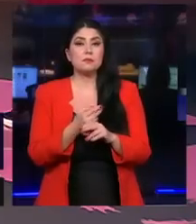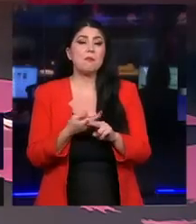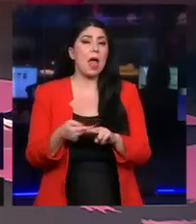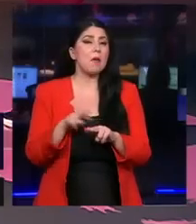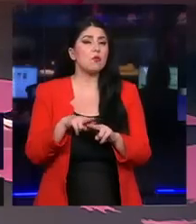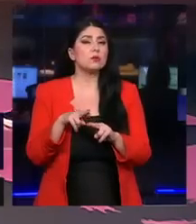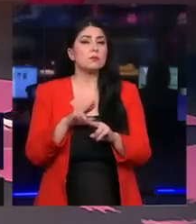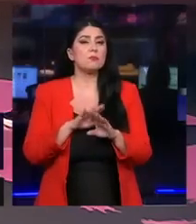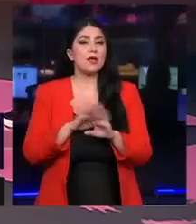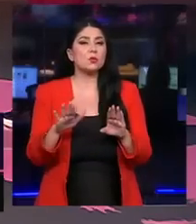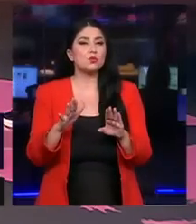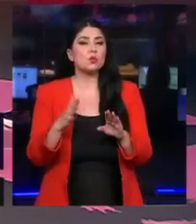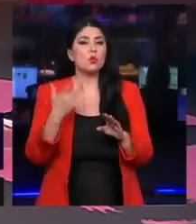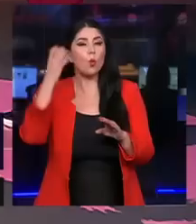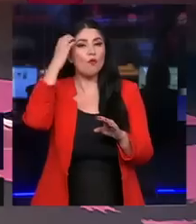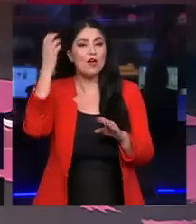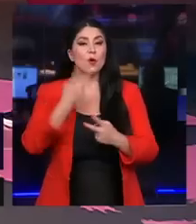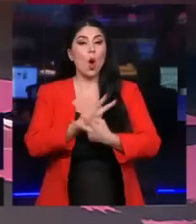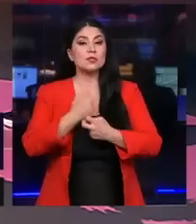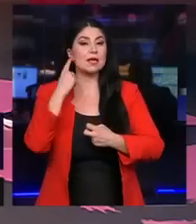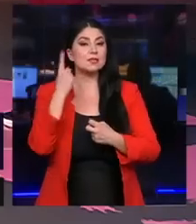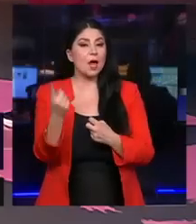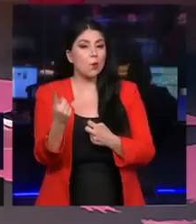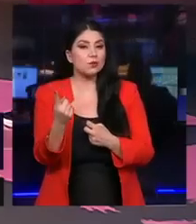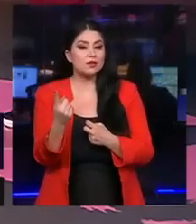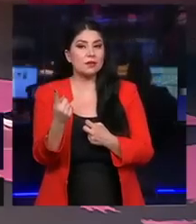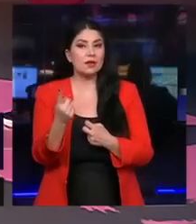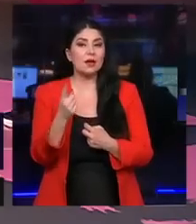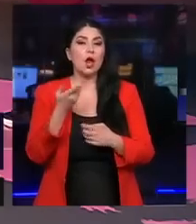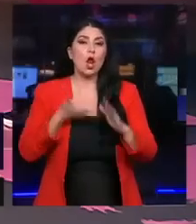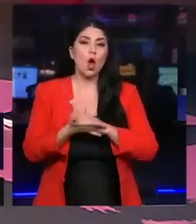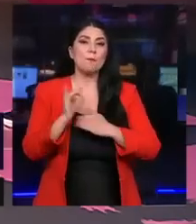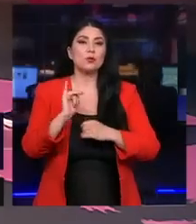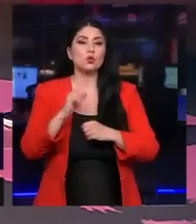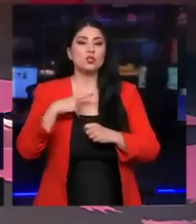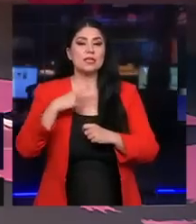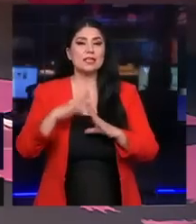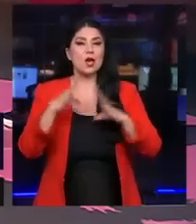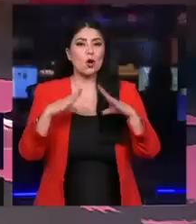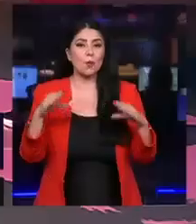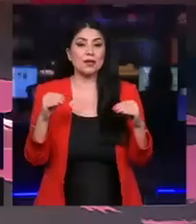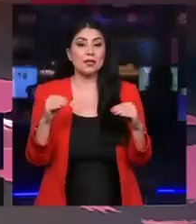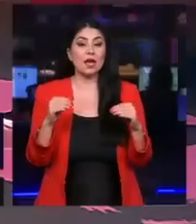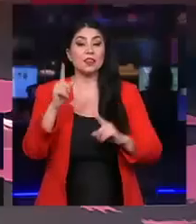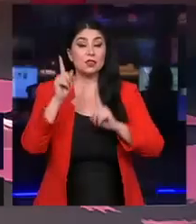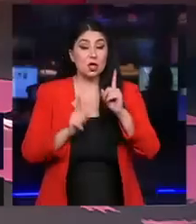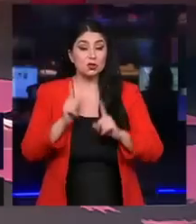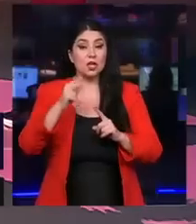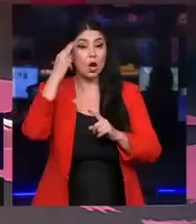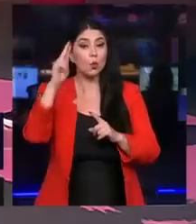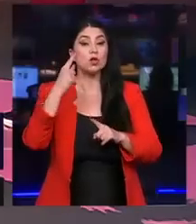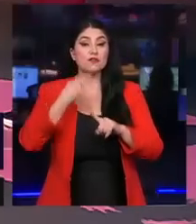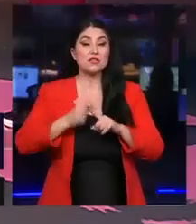pentru urechile guvernului austriac decât pentru cele ale românilor, deși recunoaște chiar